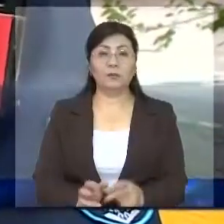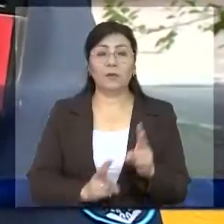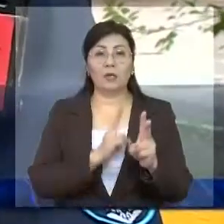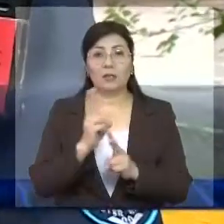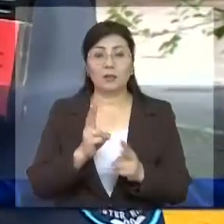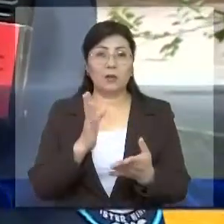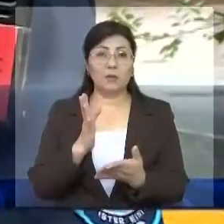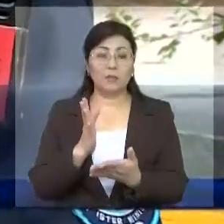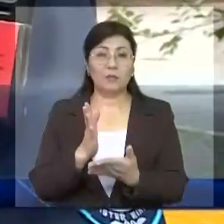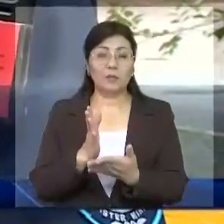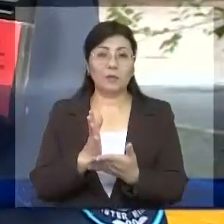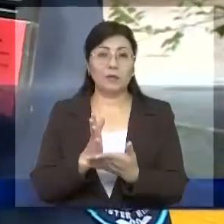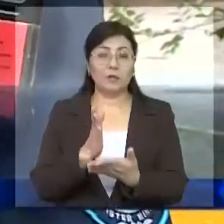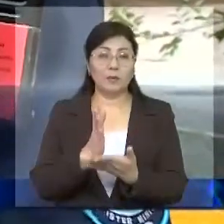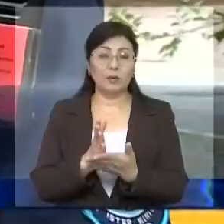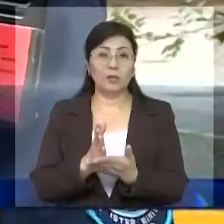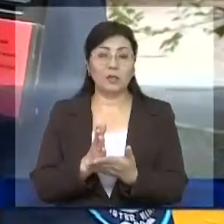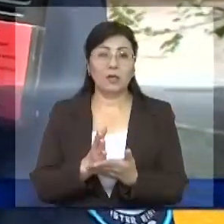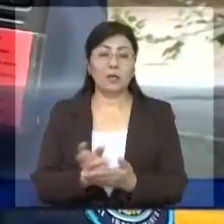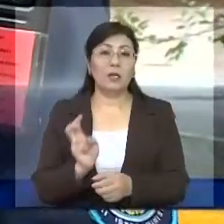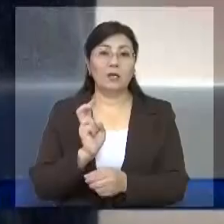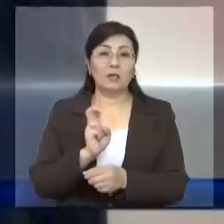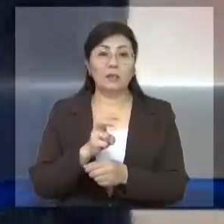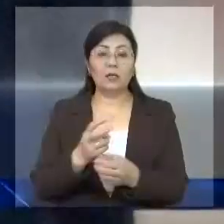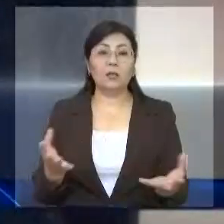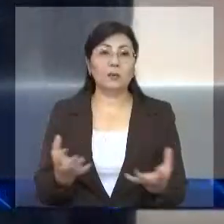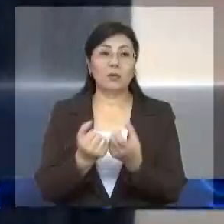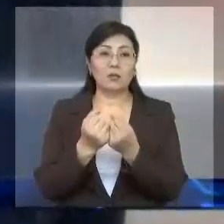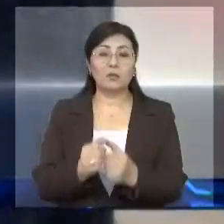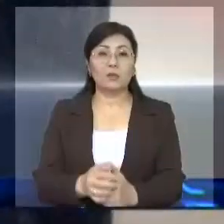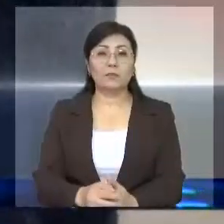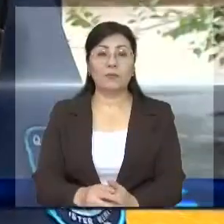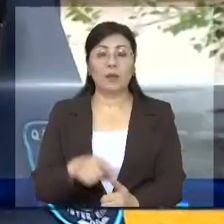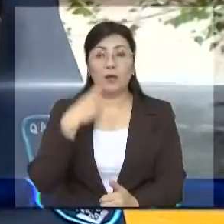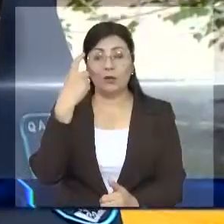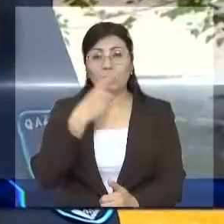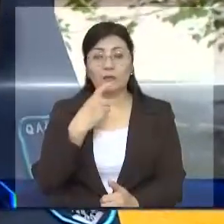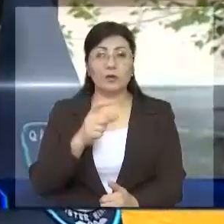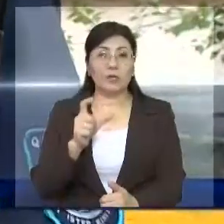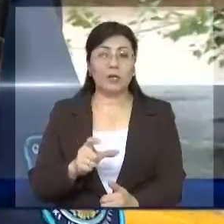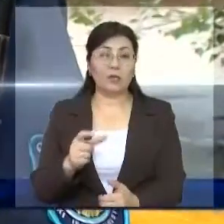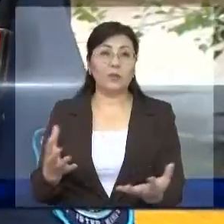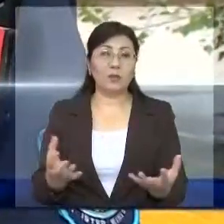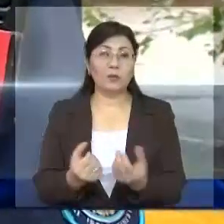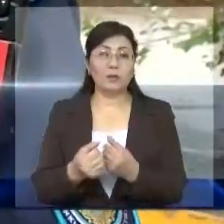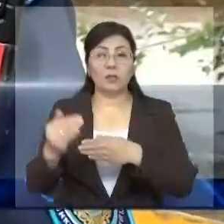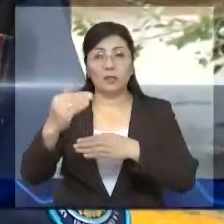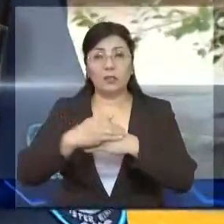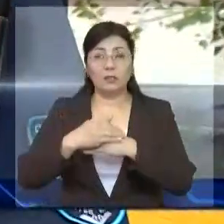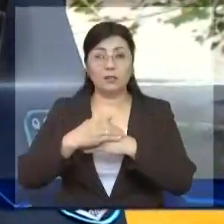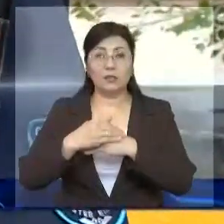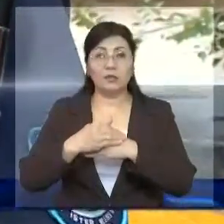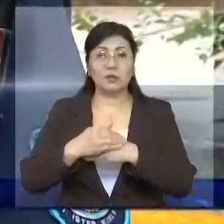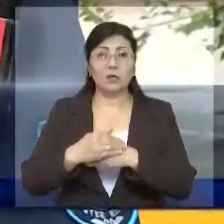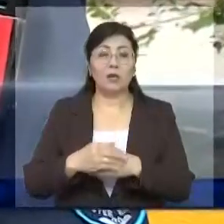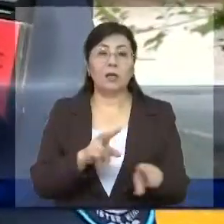өзіміз ондайды. Осындай жағдай болып отыр, осындай шара қолданасыз ба? Ішімдік ішіп алған адамдар жөнінде болады. Ол уақытта өзіміз әрдайым кешкісін